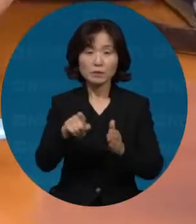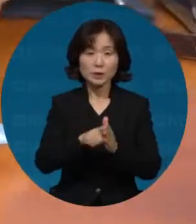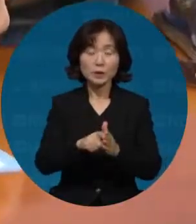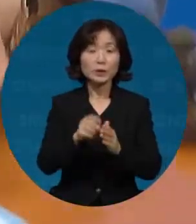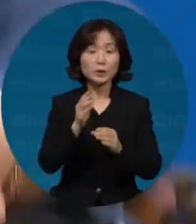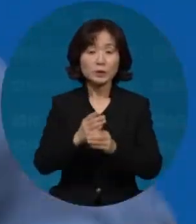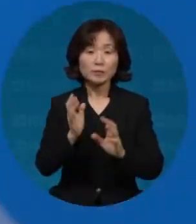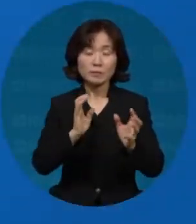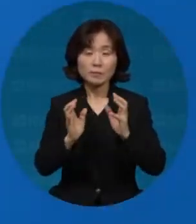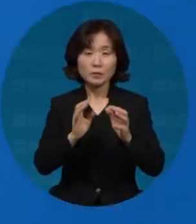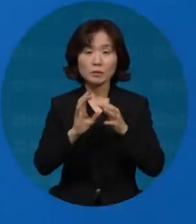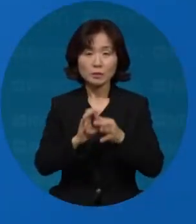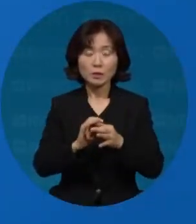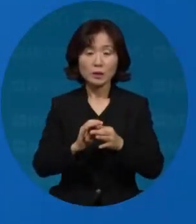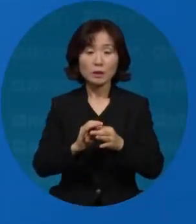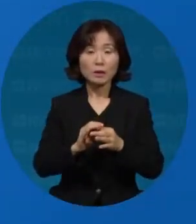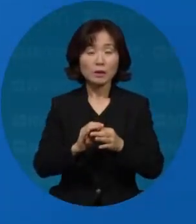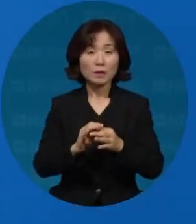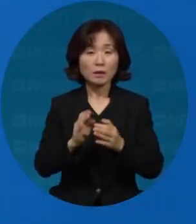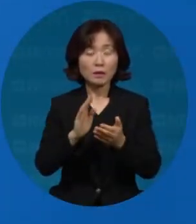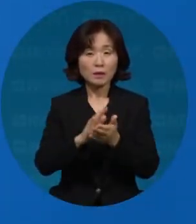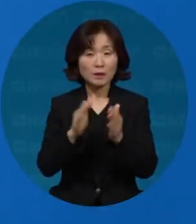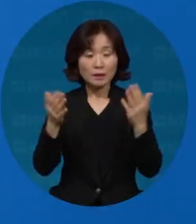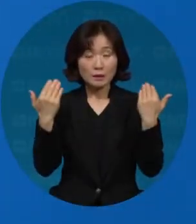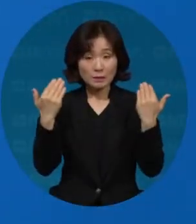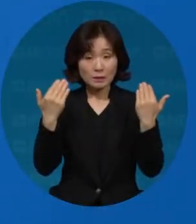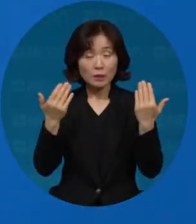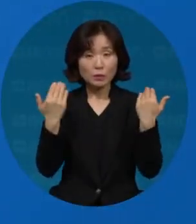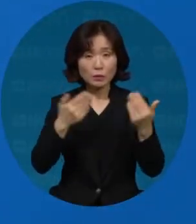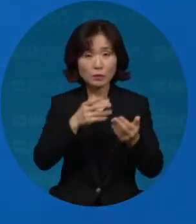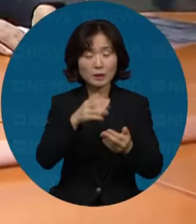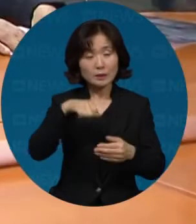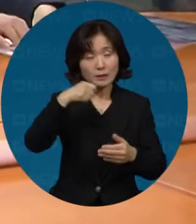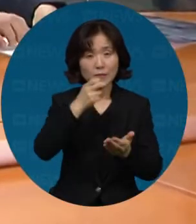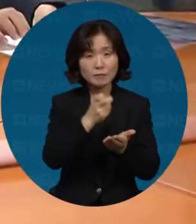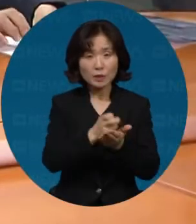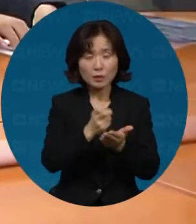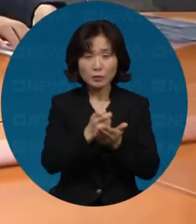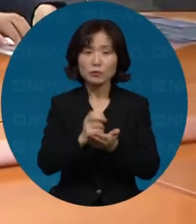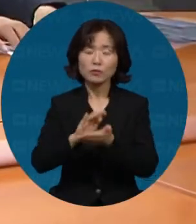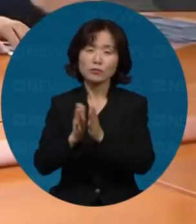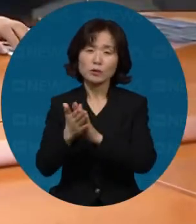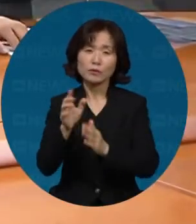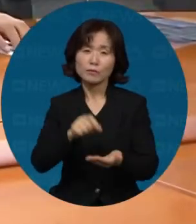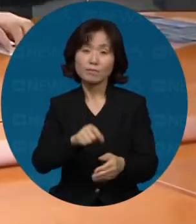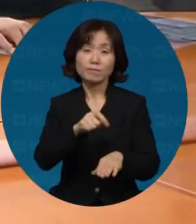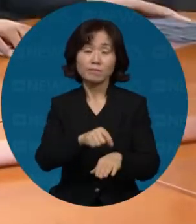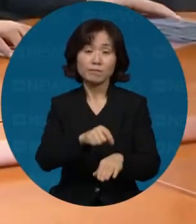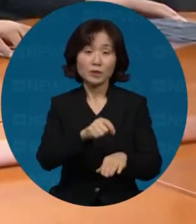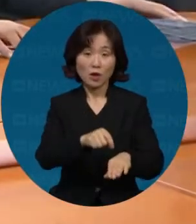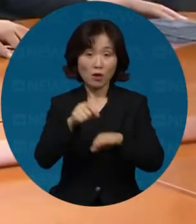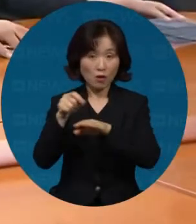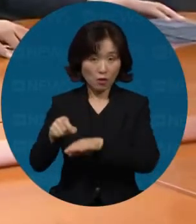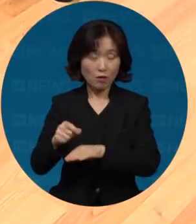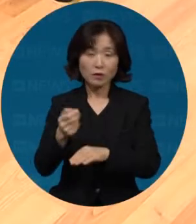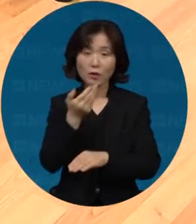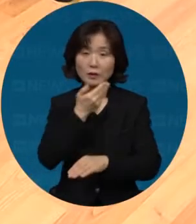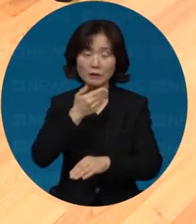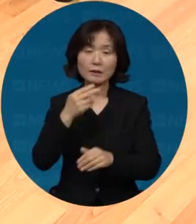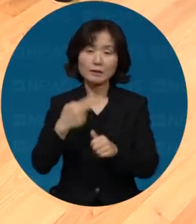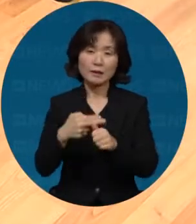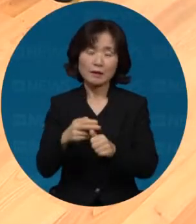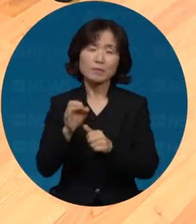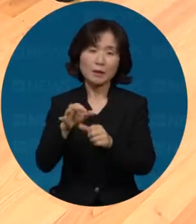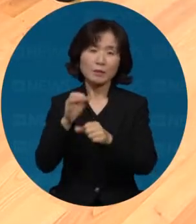급식 바에 따라 살인 유치원에 도 영양사를 배치한 되요 극 씹 점검을 강화한 안심 뉴 지원을 확대하겠다고 밝혔습니다